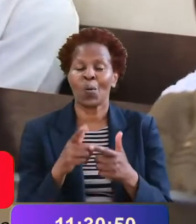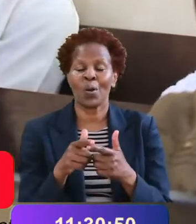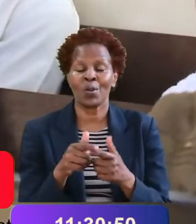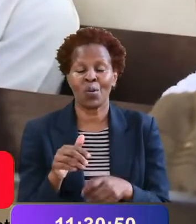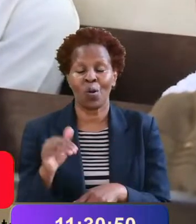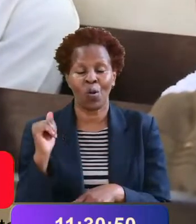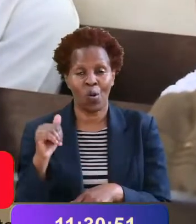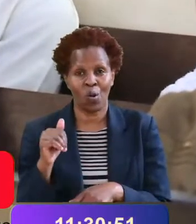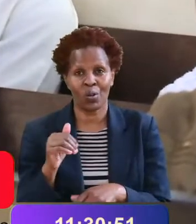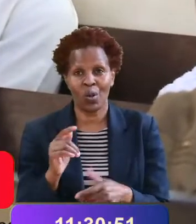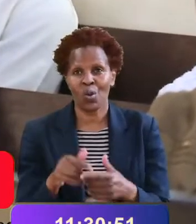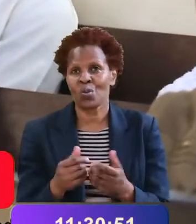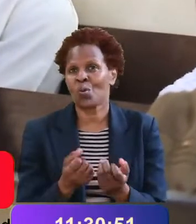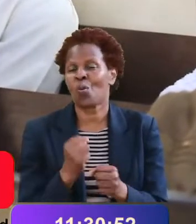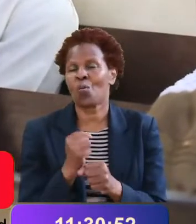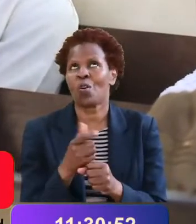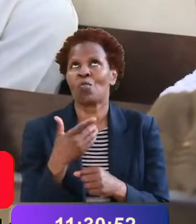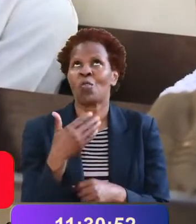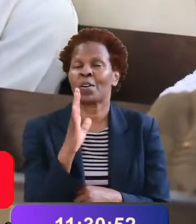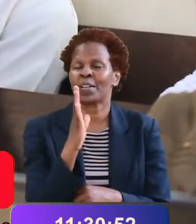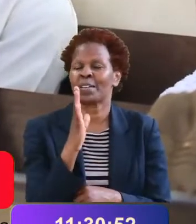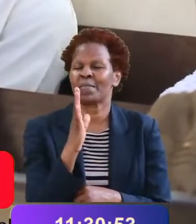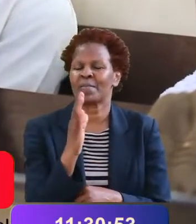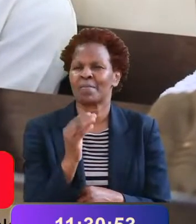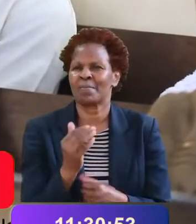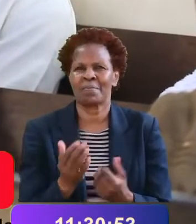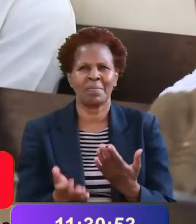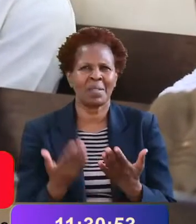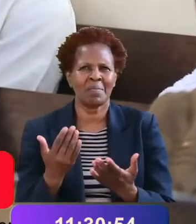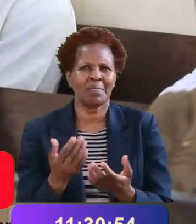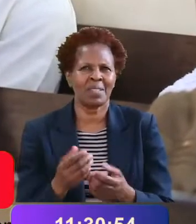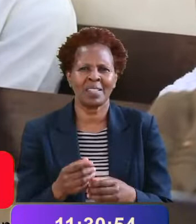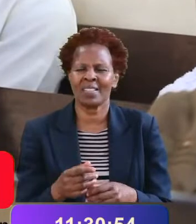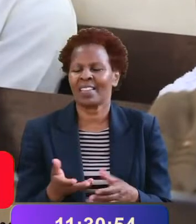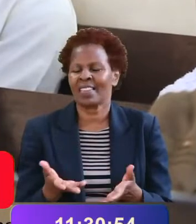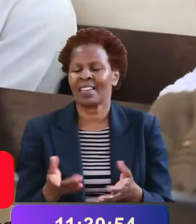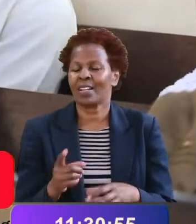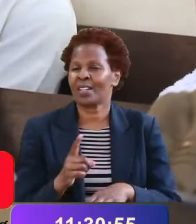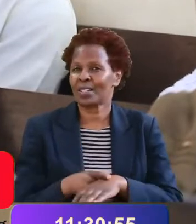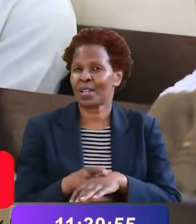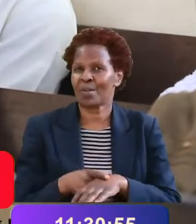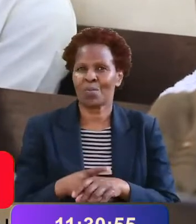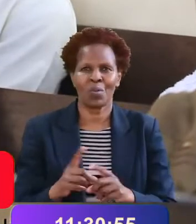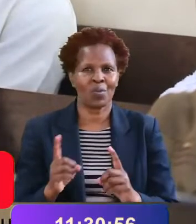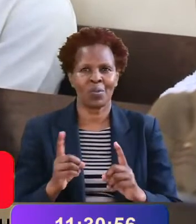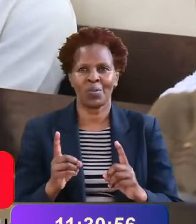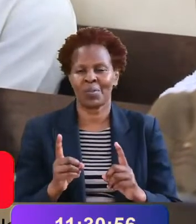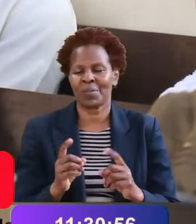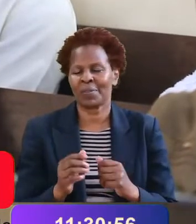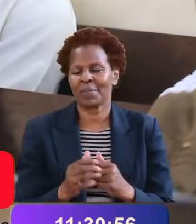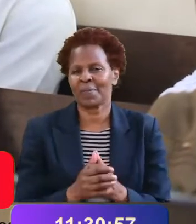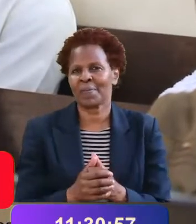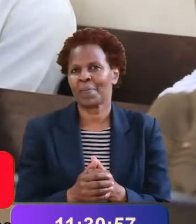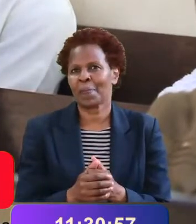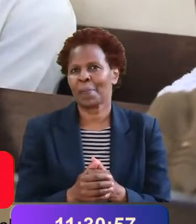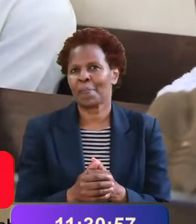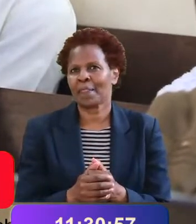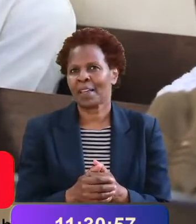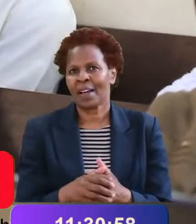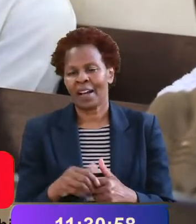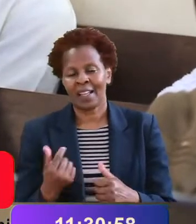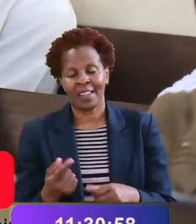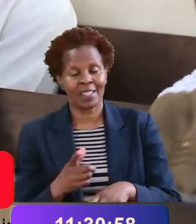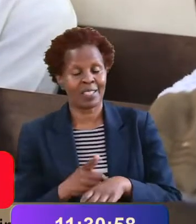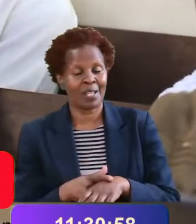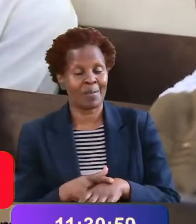huduma tunakataa, tunasema labda hakuna wakati. Wakati wa sasa zingine tunasema you know it